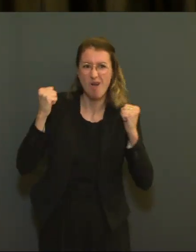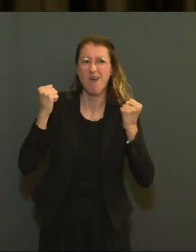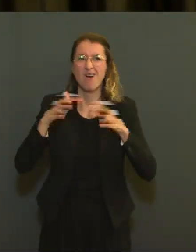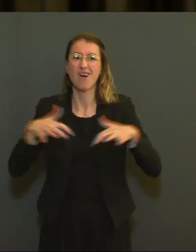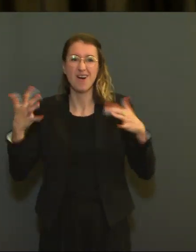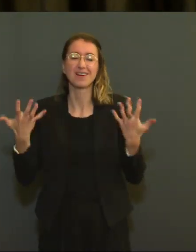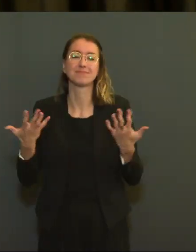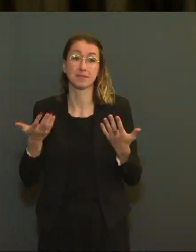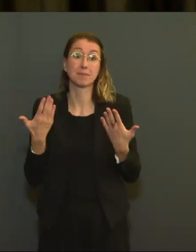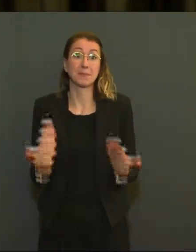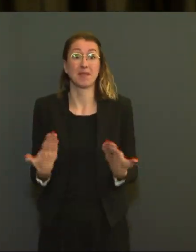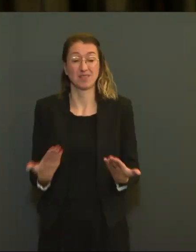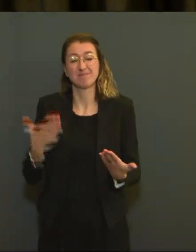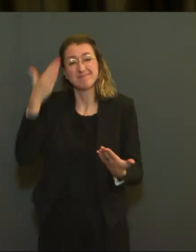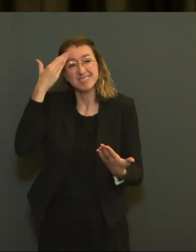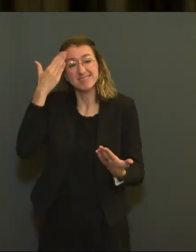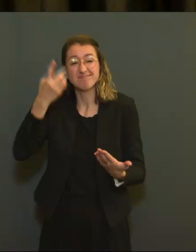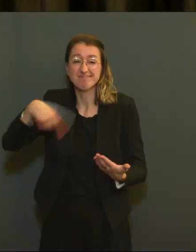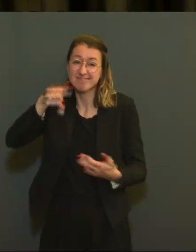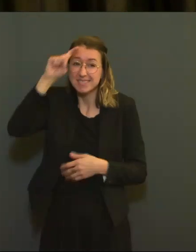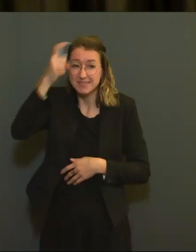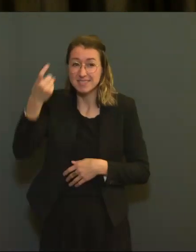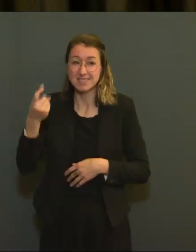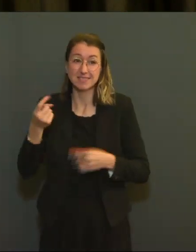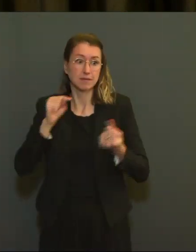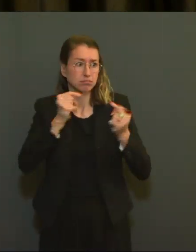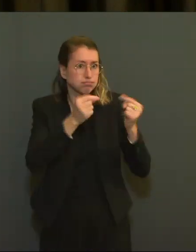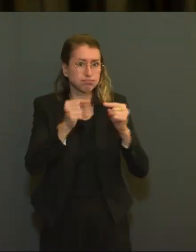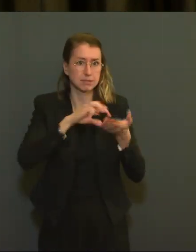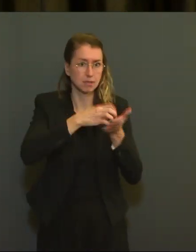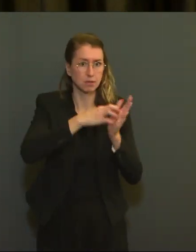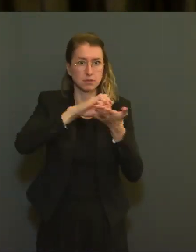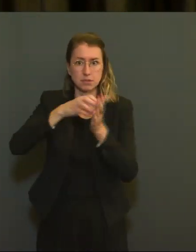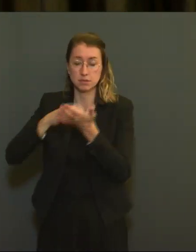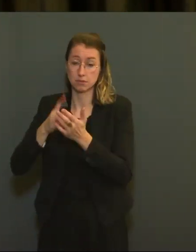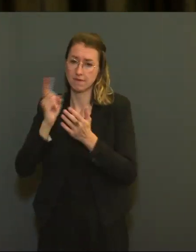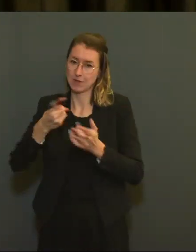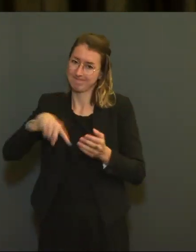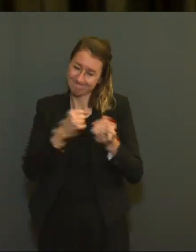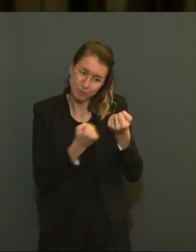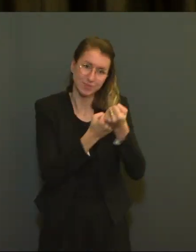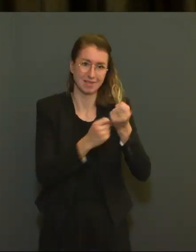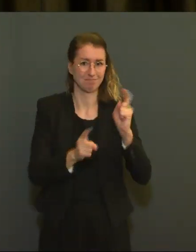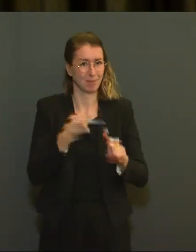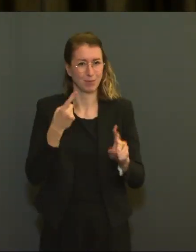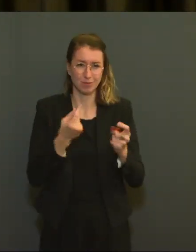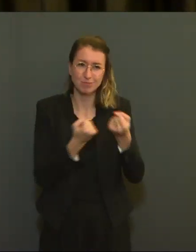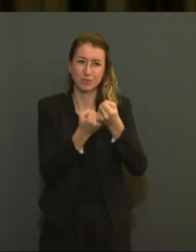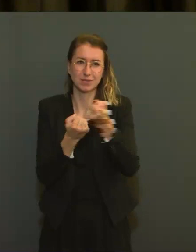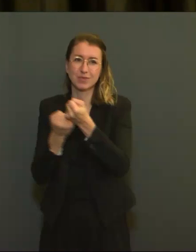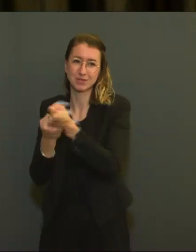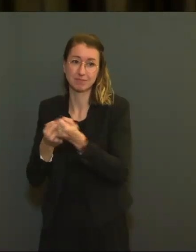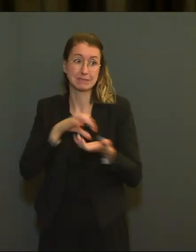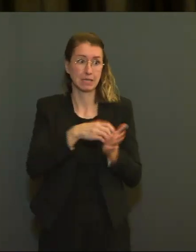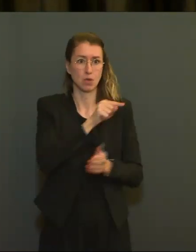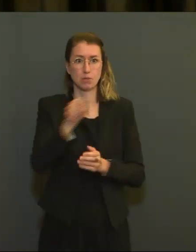en cette période difficile. On peut tirer un coup de chapeau, non seulement pour leur talent, mais aussi pour tous les efforts qu'ils ont déployés au